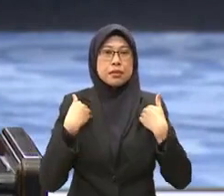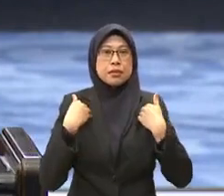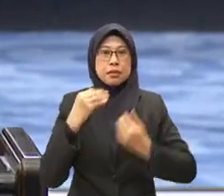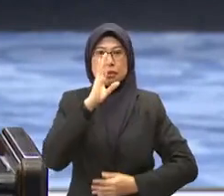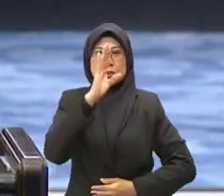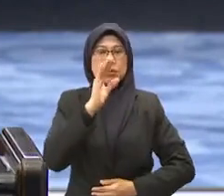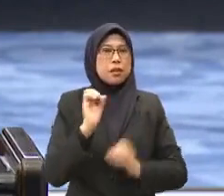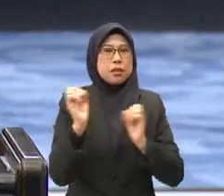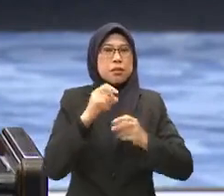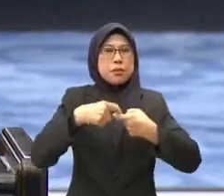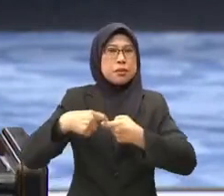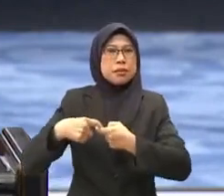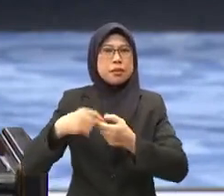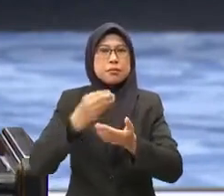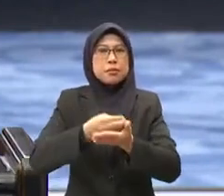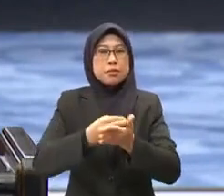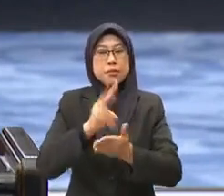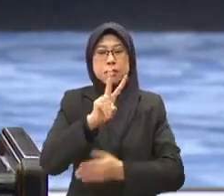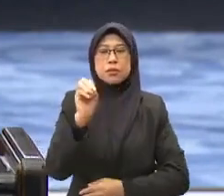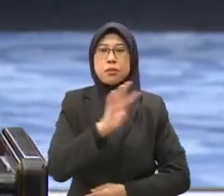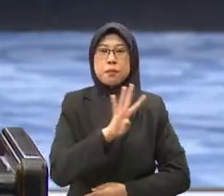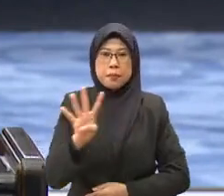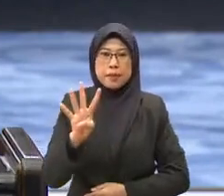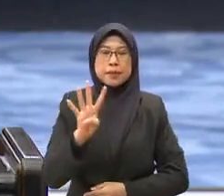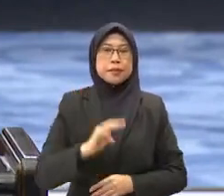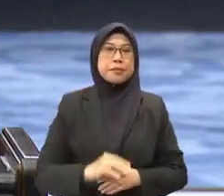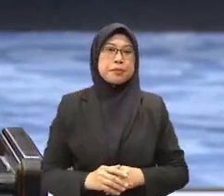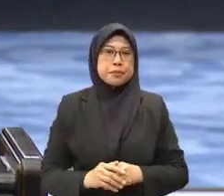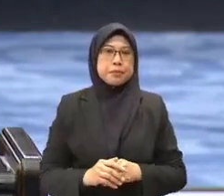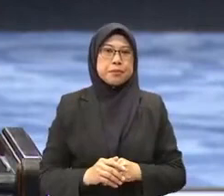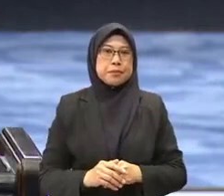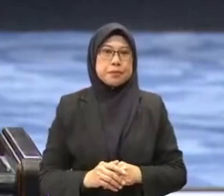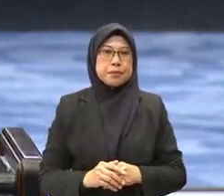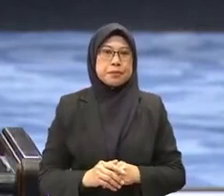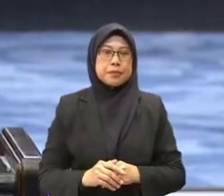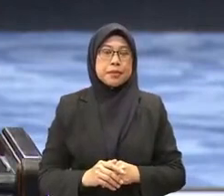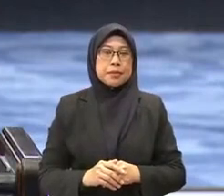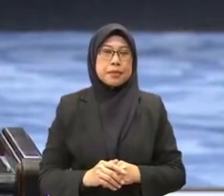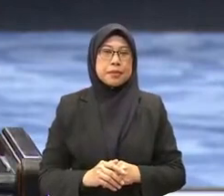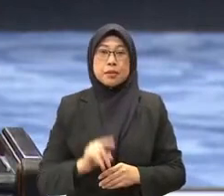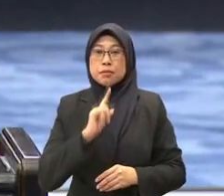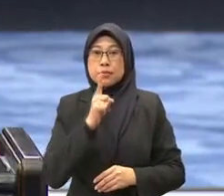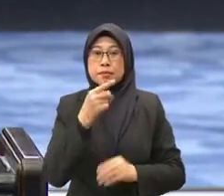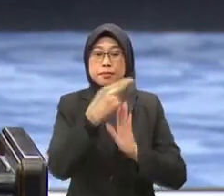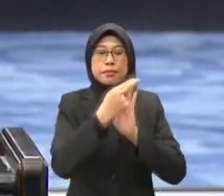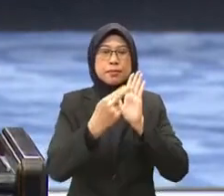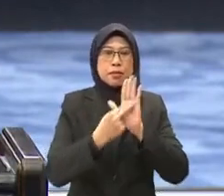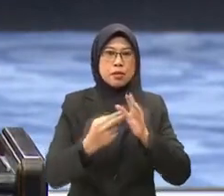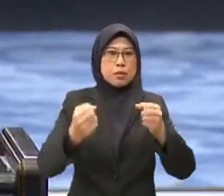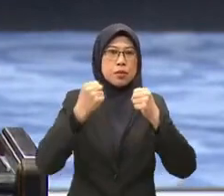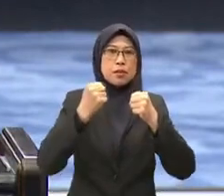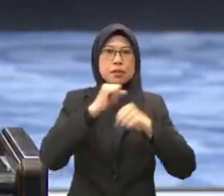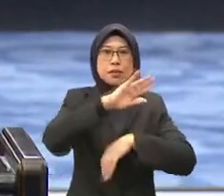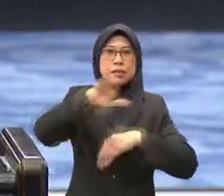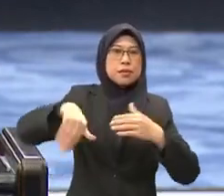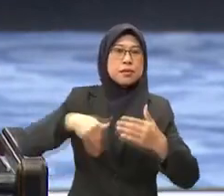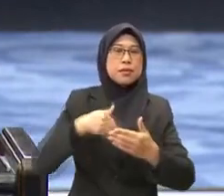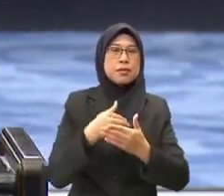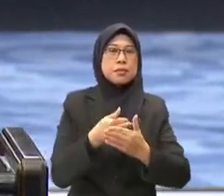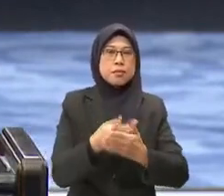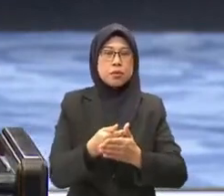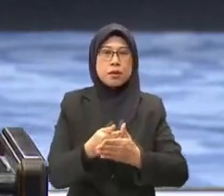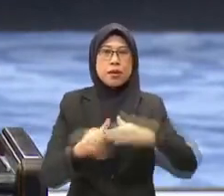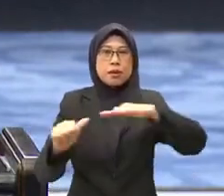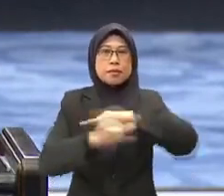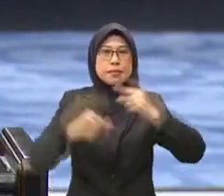langsung tidak berkaitan dengan jawan 2024 secara spesifik sememangnya undang-undang yang Kukuh dalam semua aspek merupakan